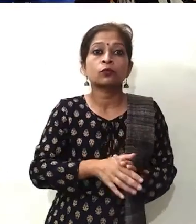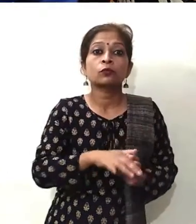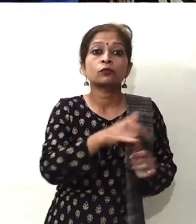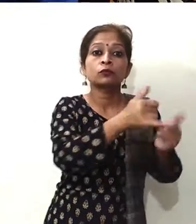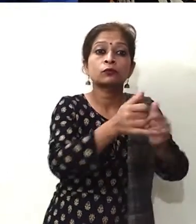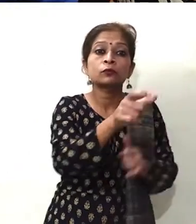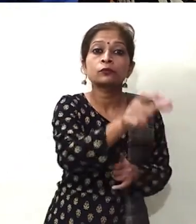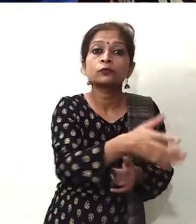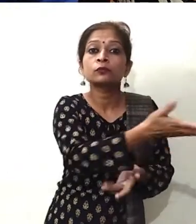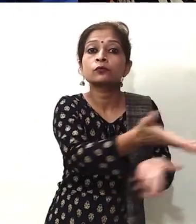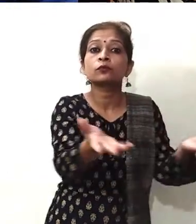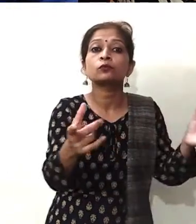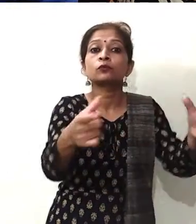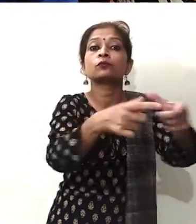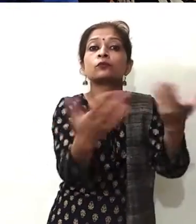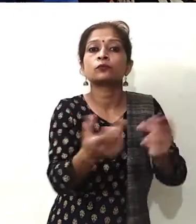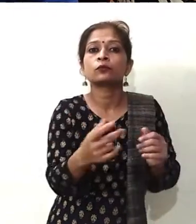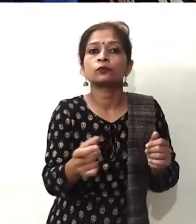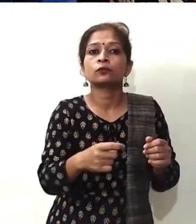कौरव और पांडव थे।